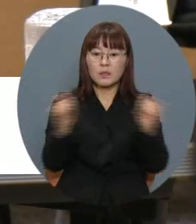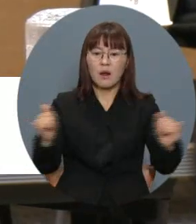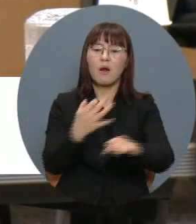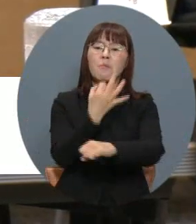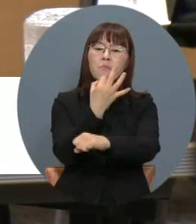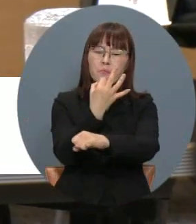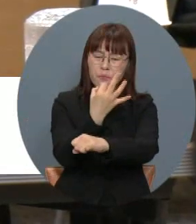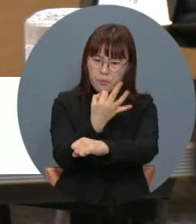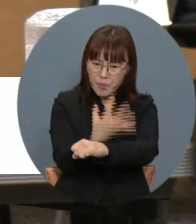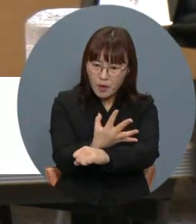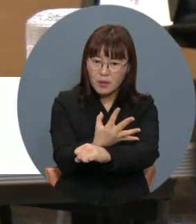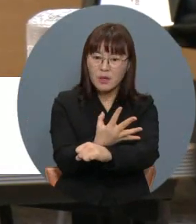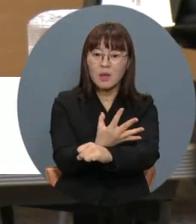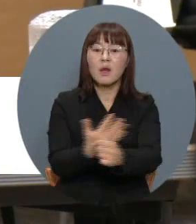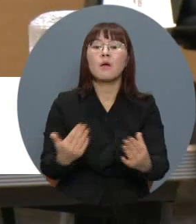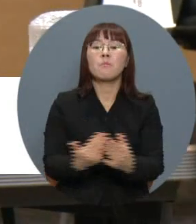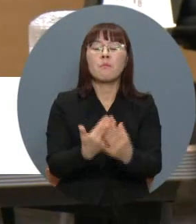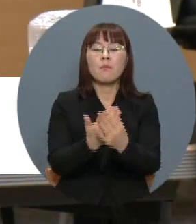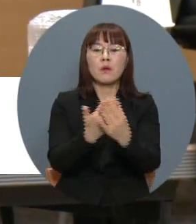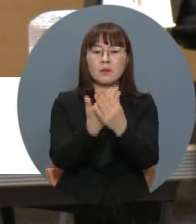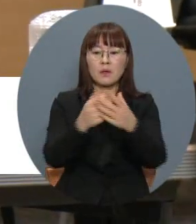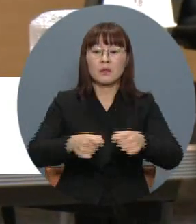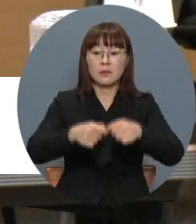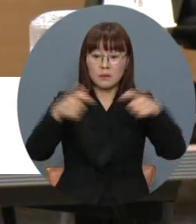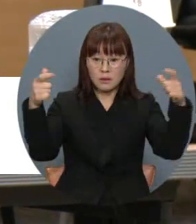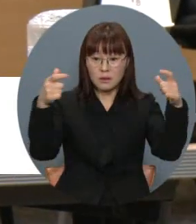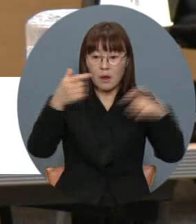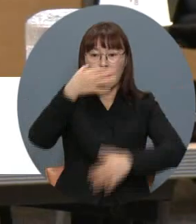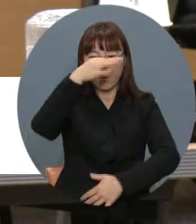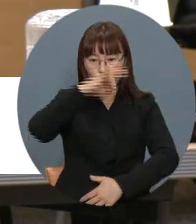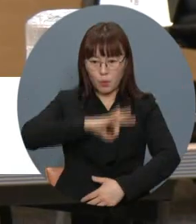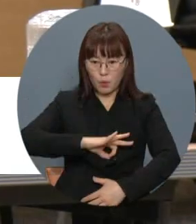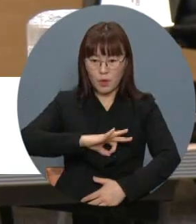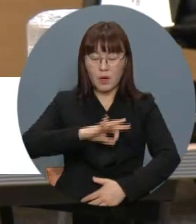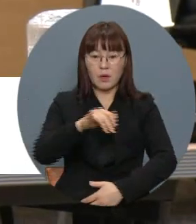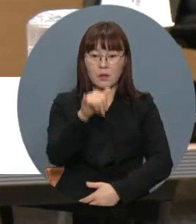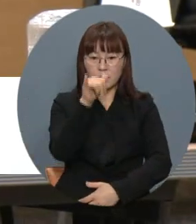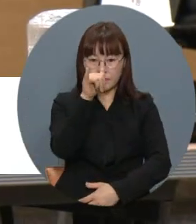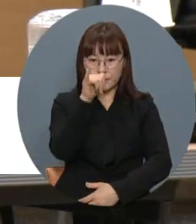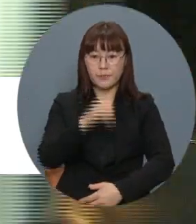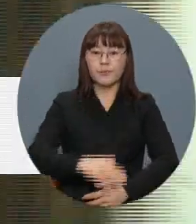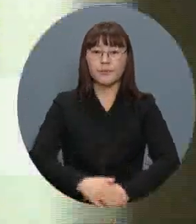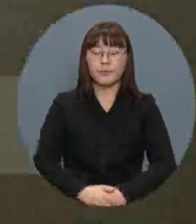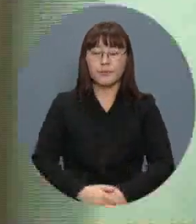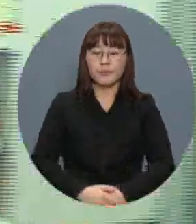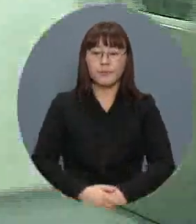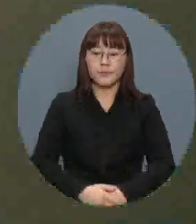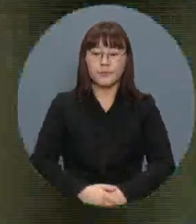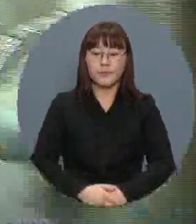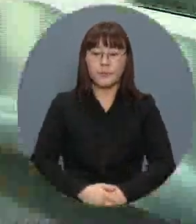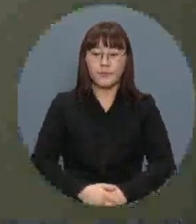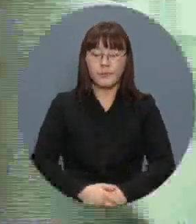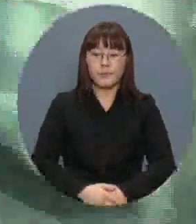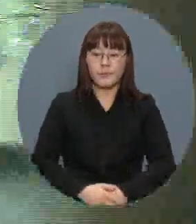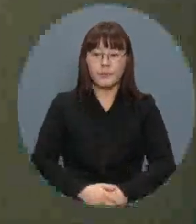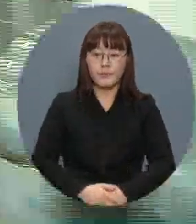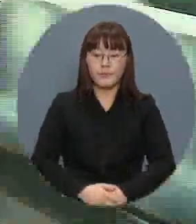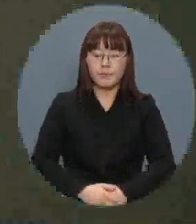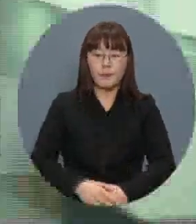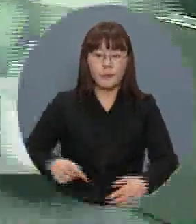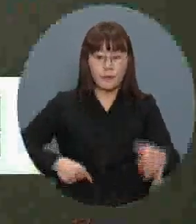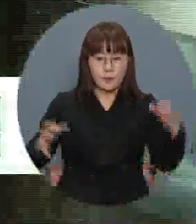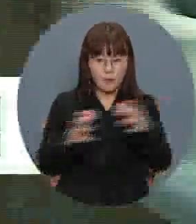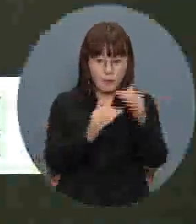동시에 같이 이용할 수 있으면서 주민 편의를 증진하는 그런 효과가. 다만 협력